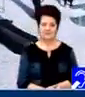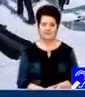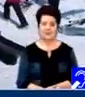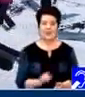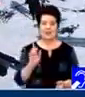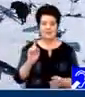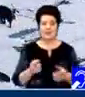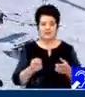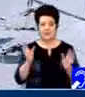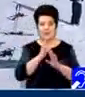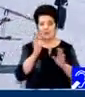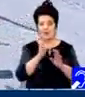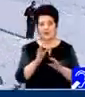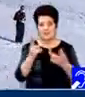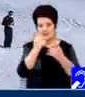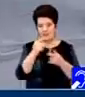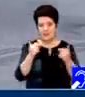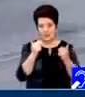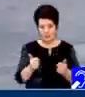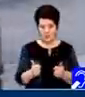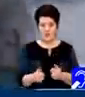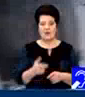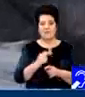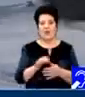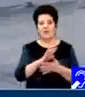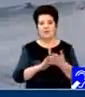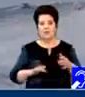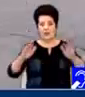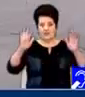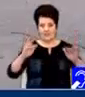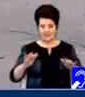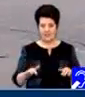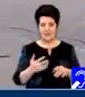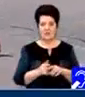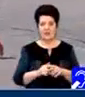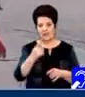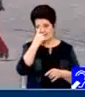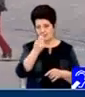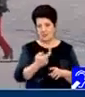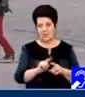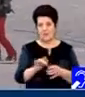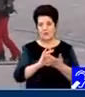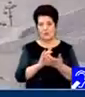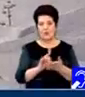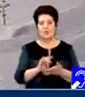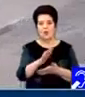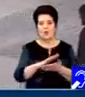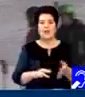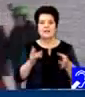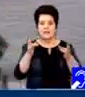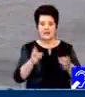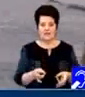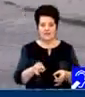Pentru schiori, meteorologii aduc vești bune. La altitudini mari va continua să ningă. Salvamontiștii atenționează însă pe turiști că există în continuare risc